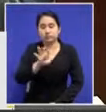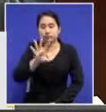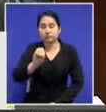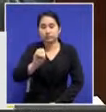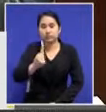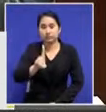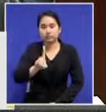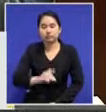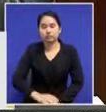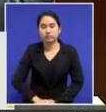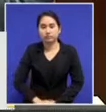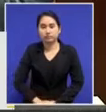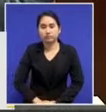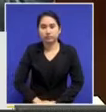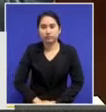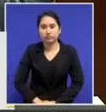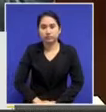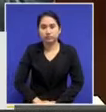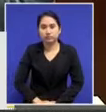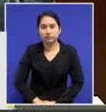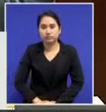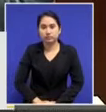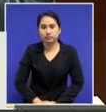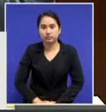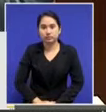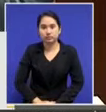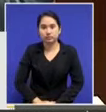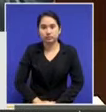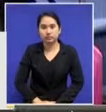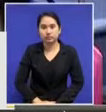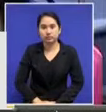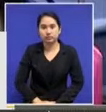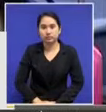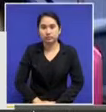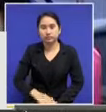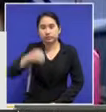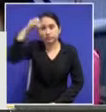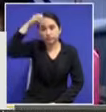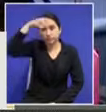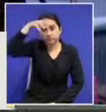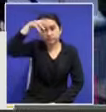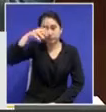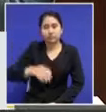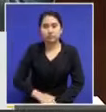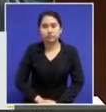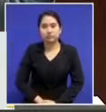451นายเรวัตวิสรุตเวช คุณธนาธรครับ